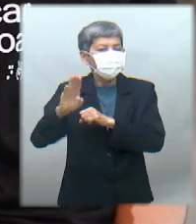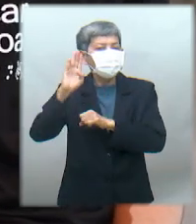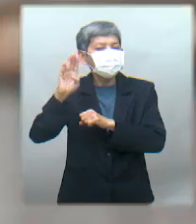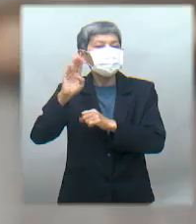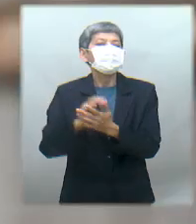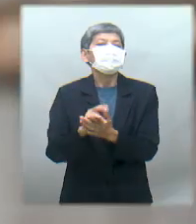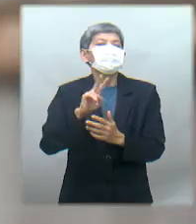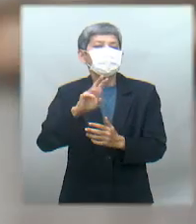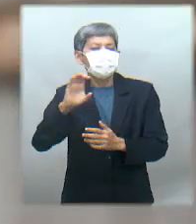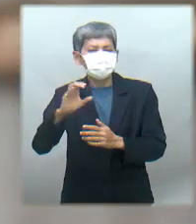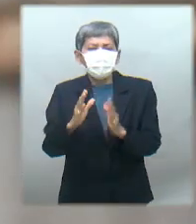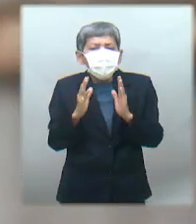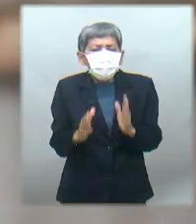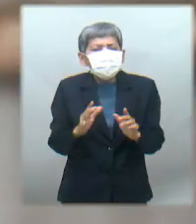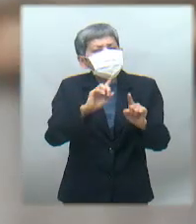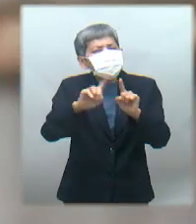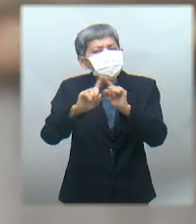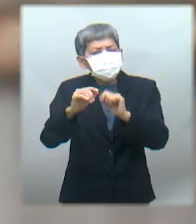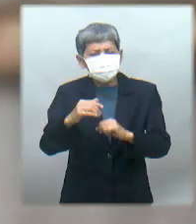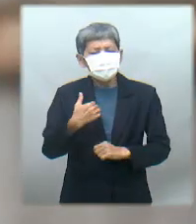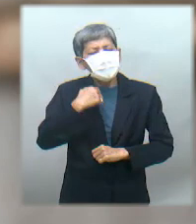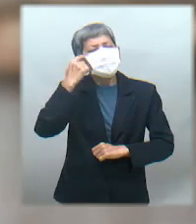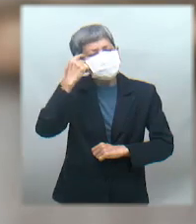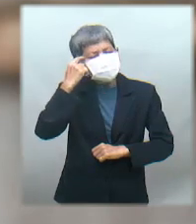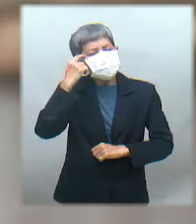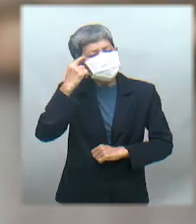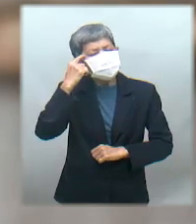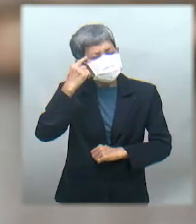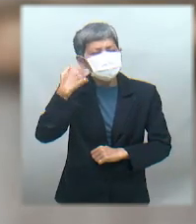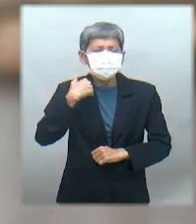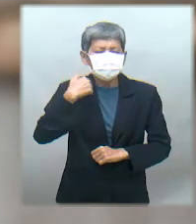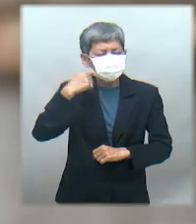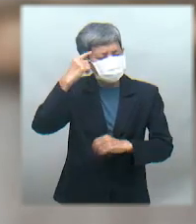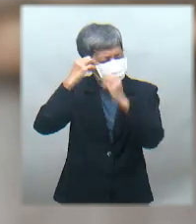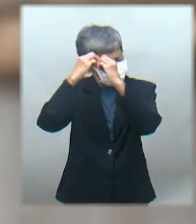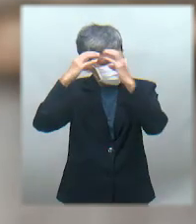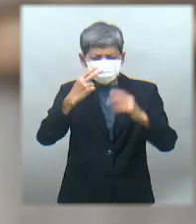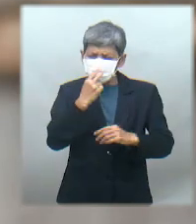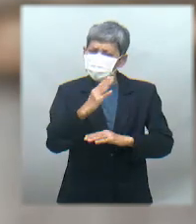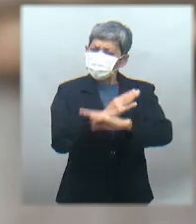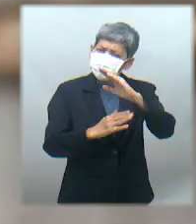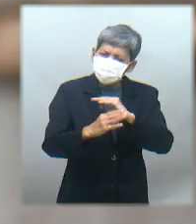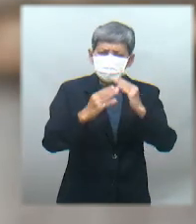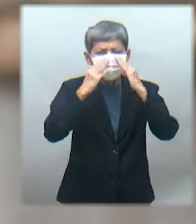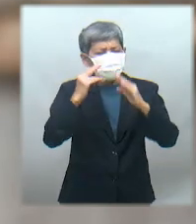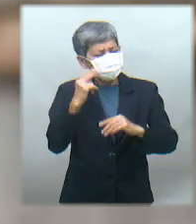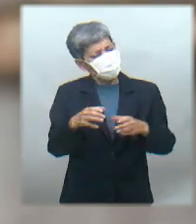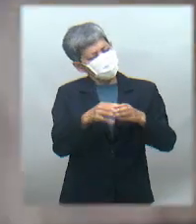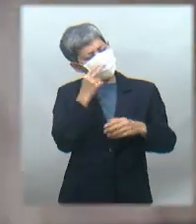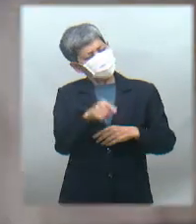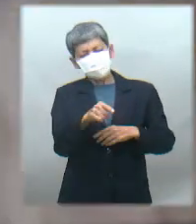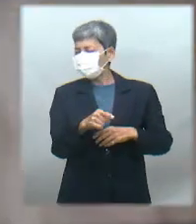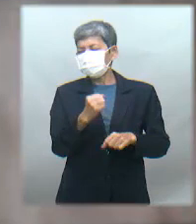Coalition ครับคนส่นมากยังมีความคิดหรอวายังม Mindset ที่มองคนพิการเป็นเหมือนกุ่มคน